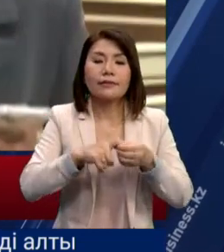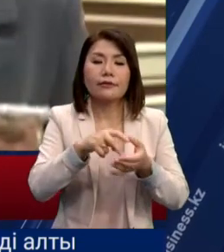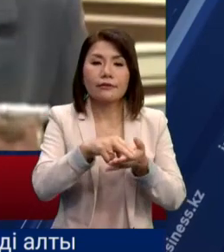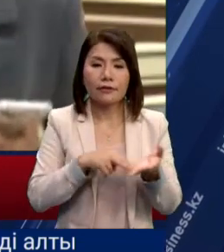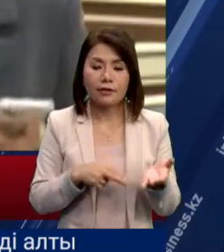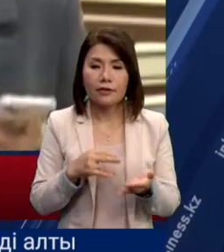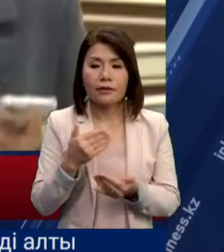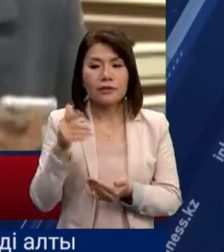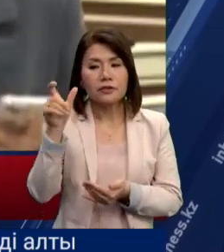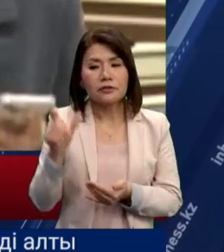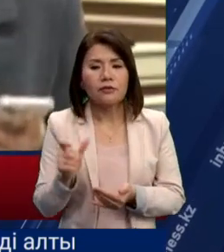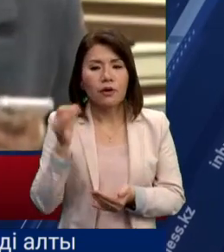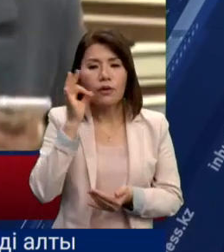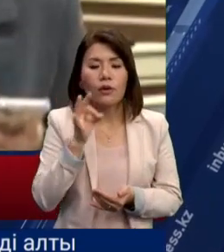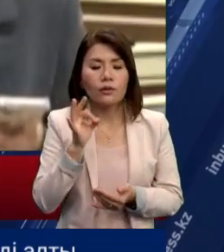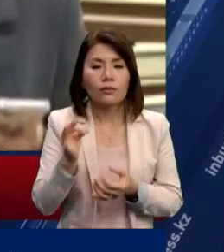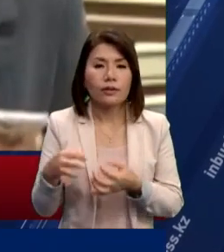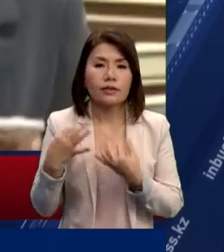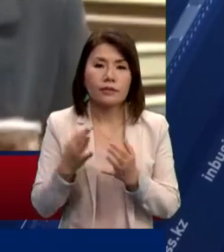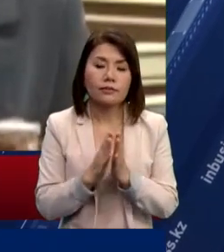қандай ақпарың бар?